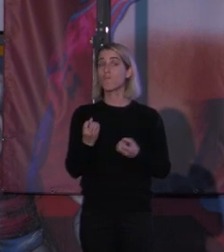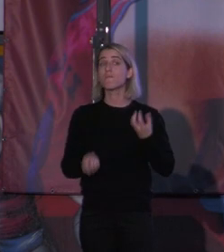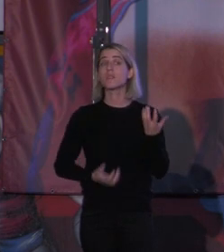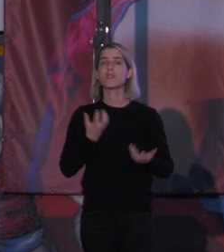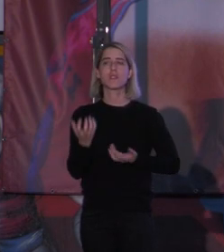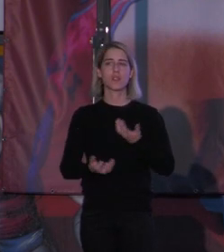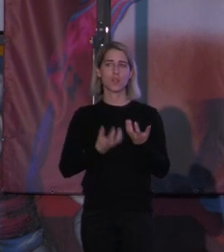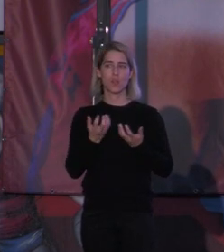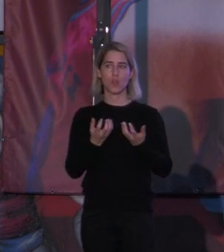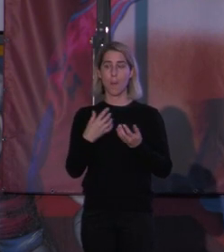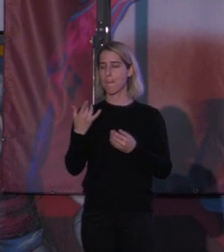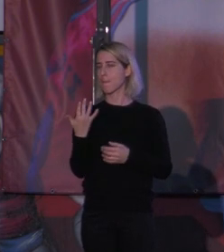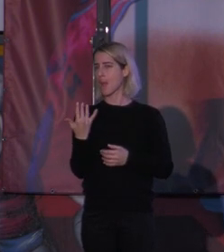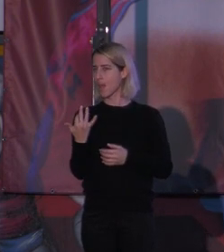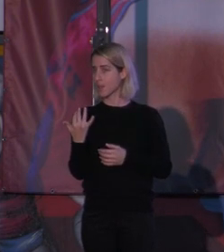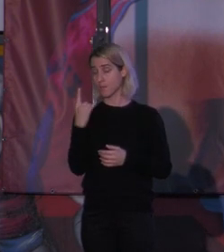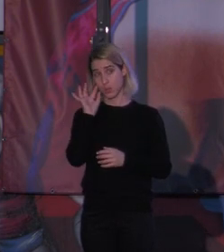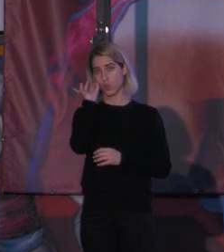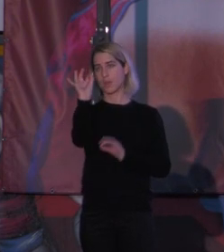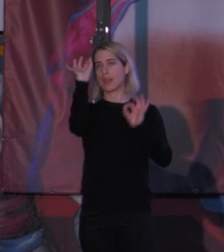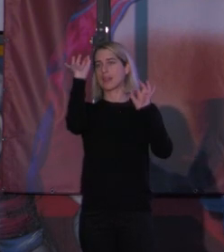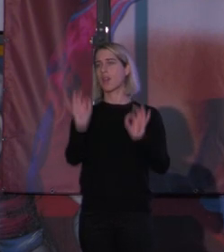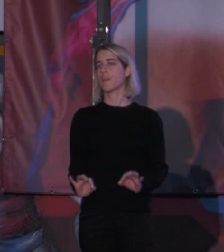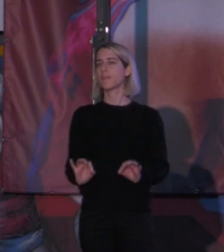σύγχρονο, μετρήσιμο και στοχευμένο.